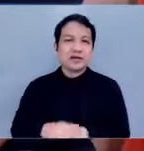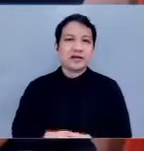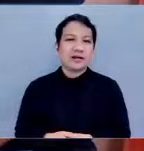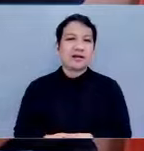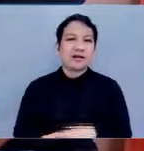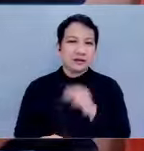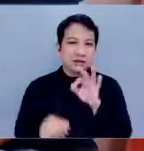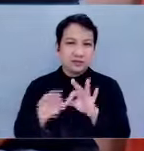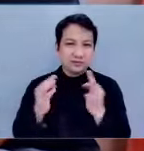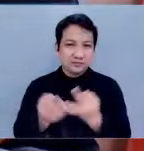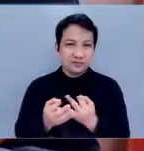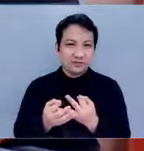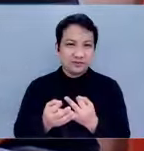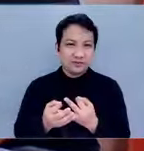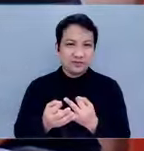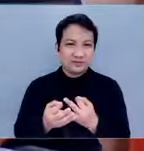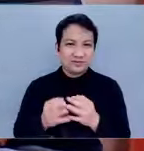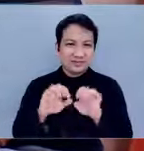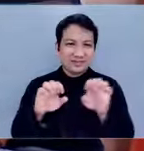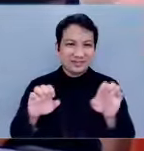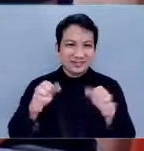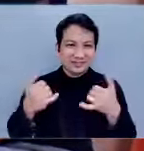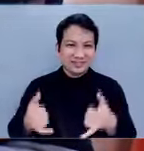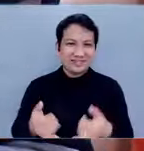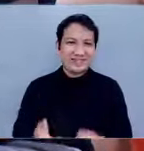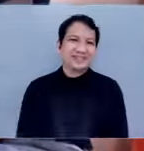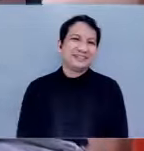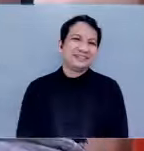pang esports pa.